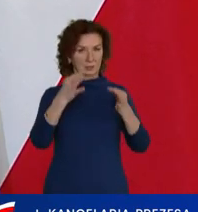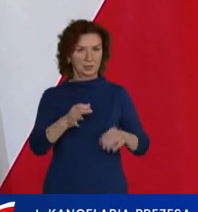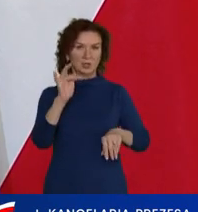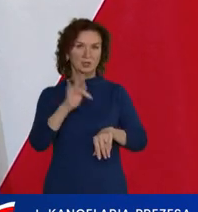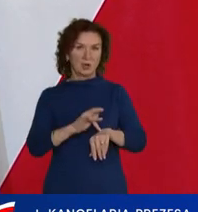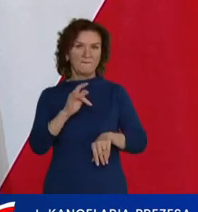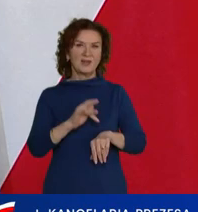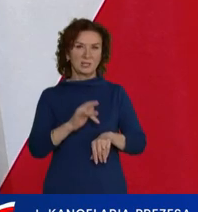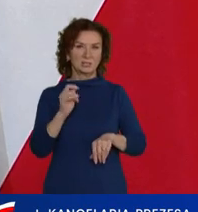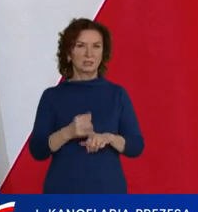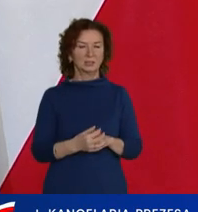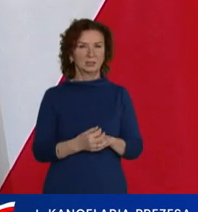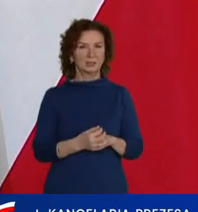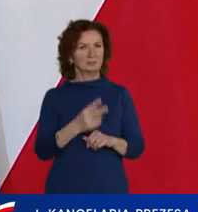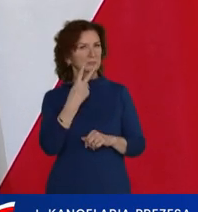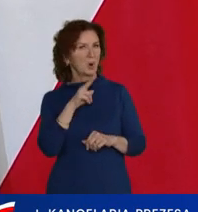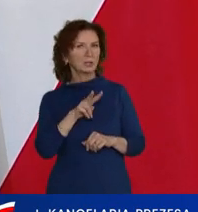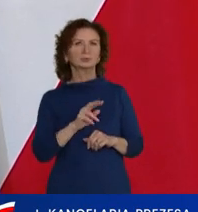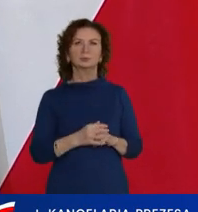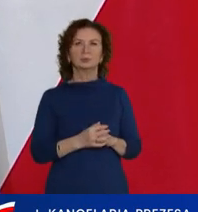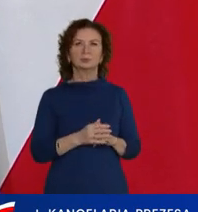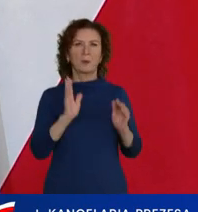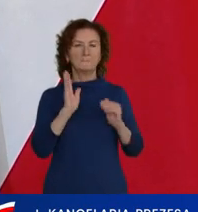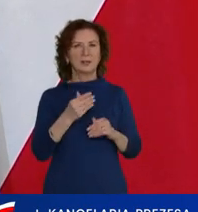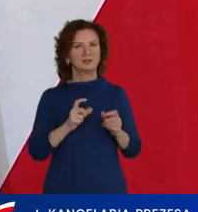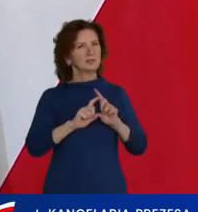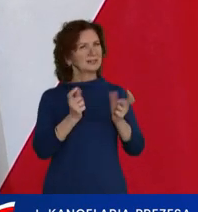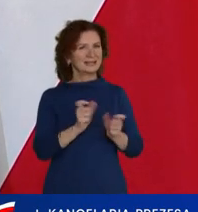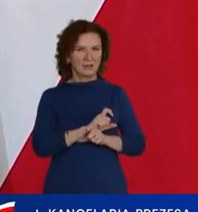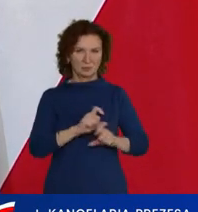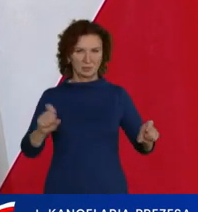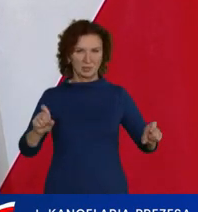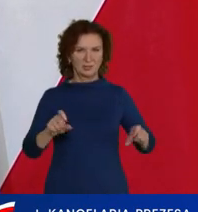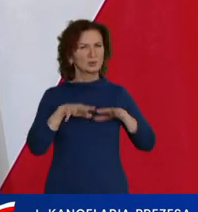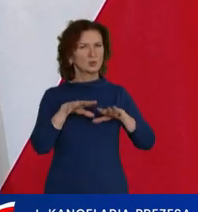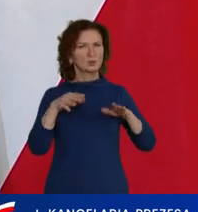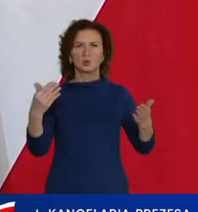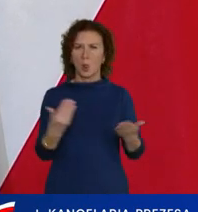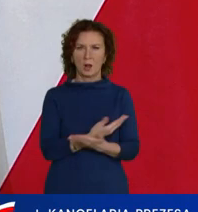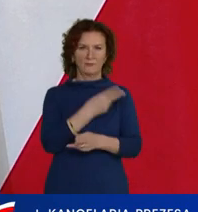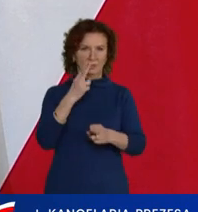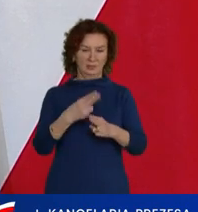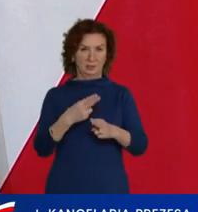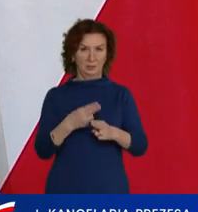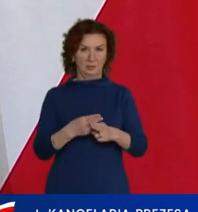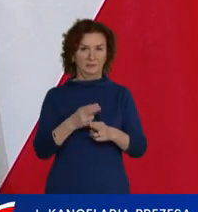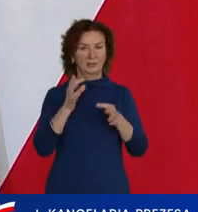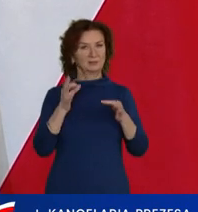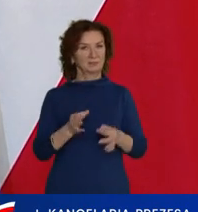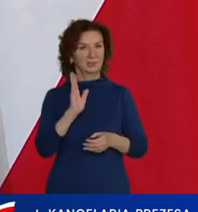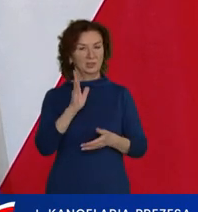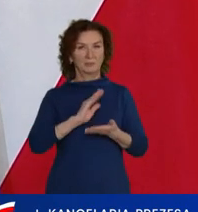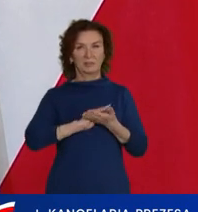wyniki wskazują, że będziemy mieli cały czas dużą liczbę zachorowań. Dzisiaj będzie odnotowanych